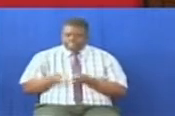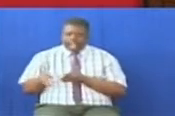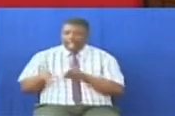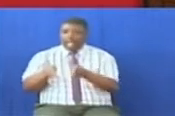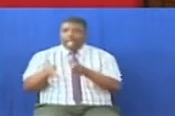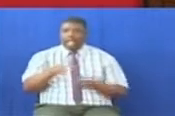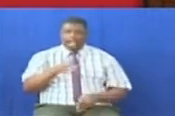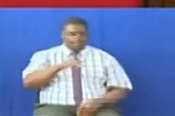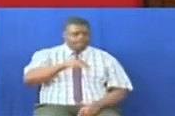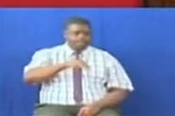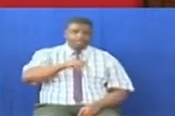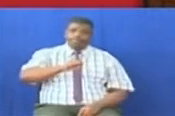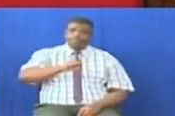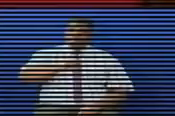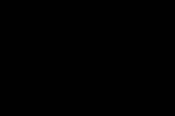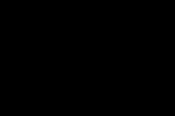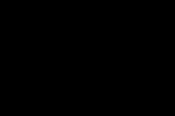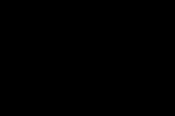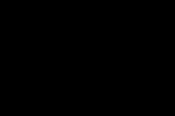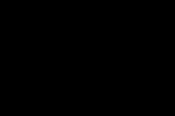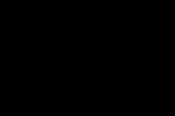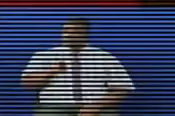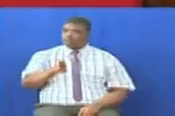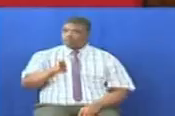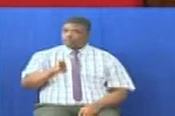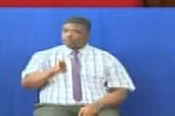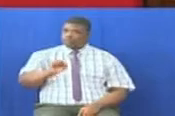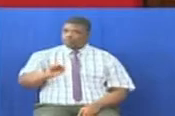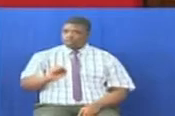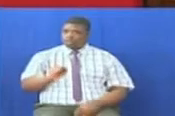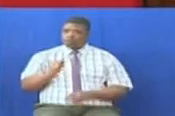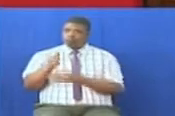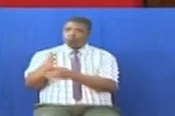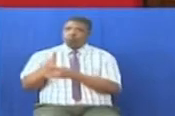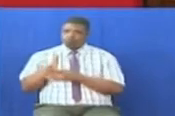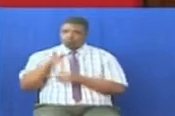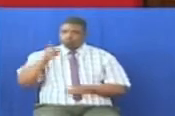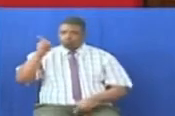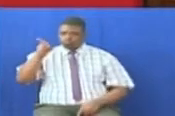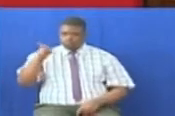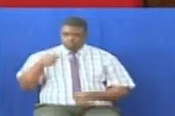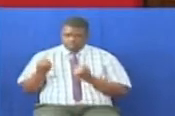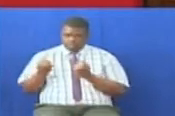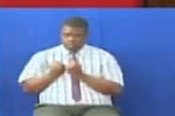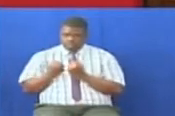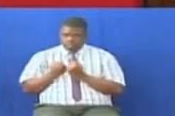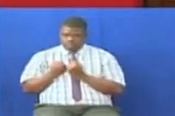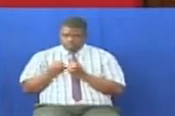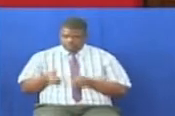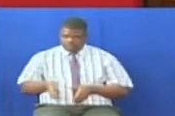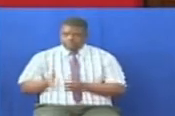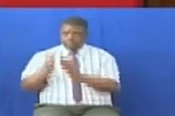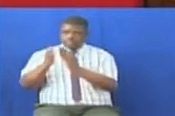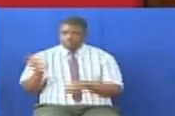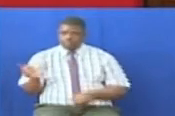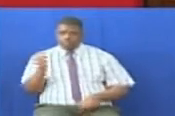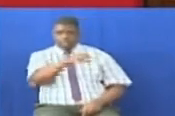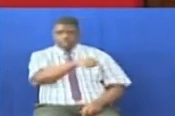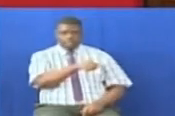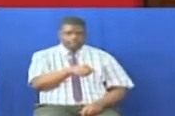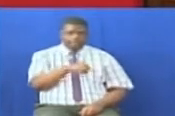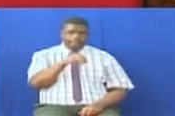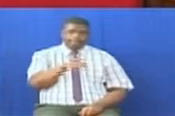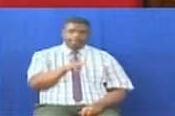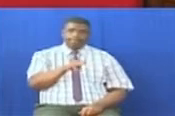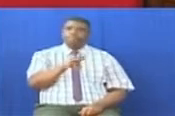ulioko kata ya Msigani Ubungo, kwani wao ndio walinitengenezea njia ya kwenda Mbinga baada ya kunipa nafasi